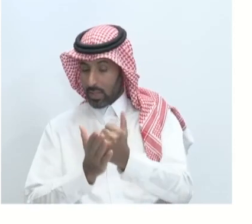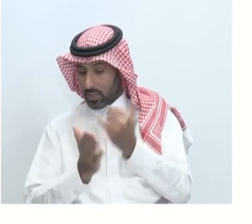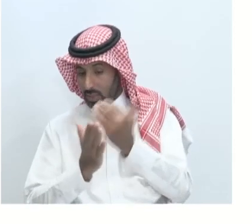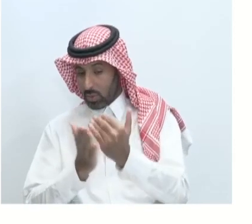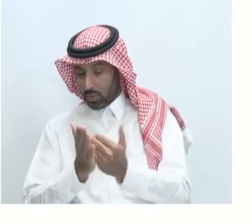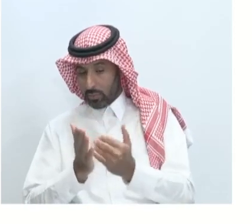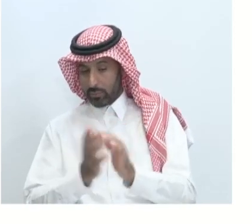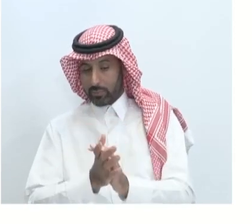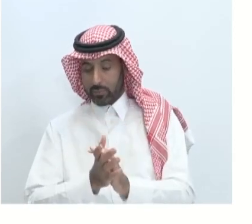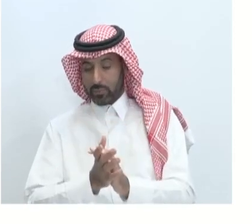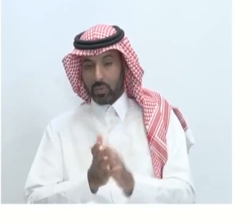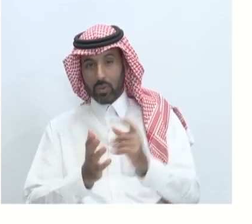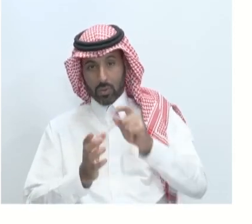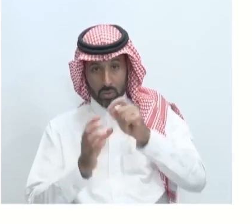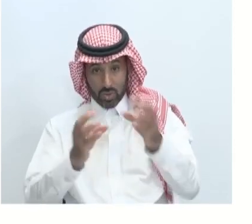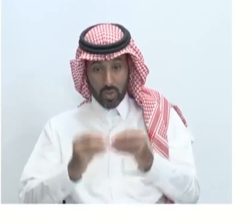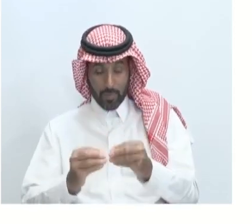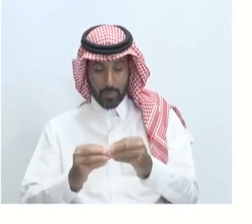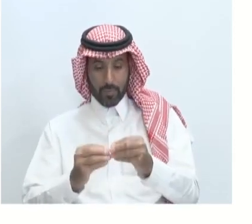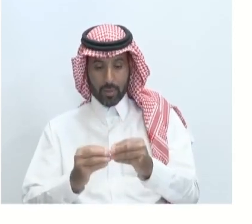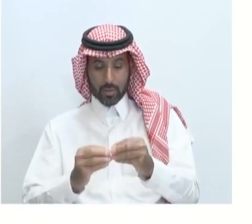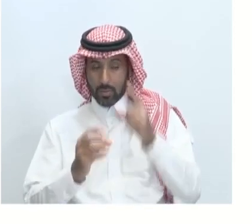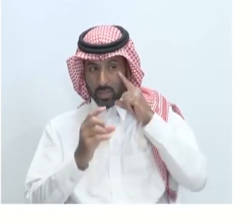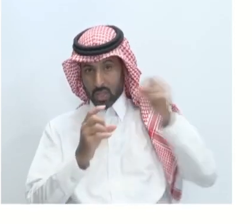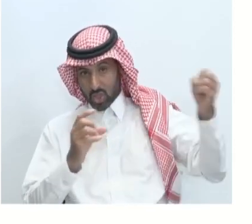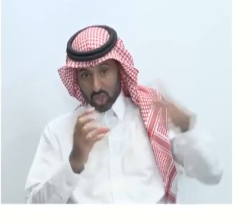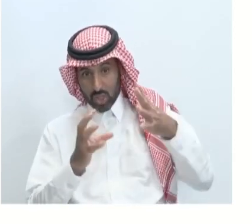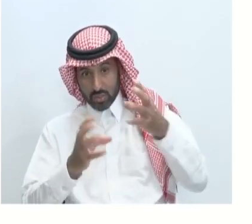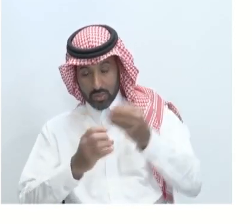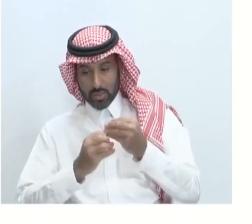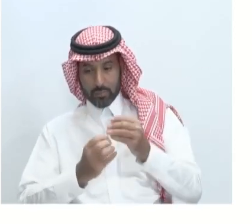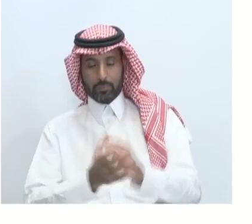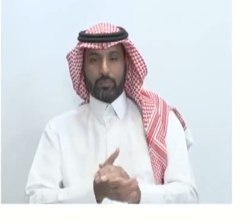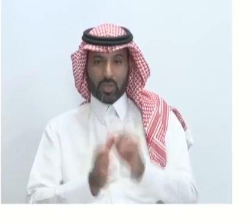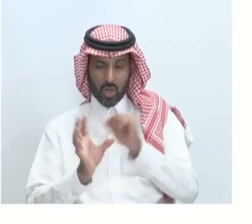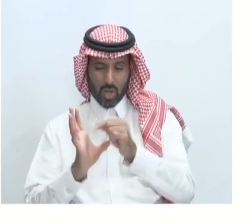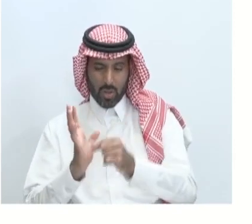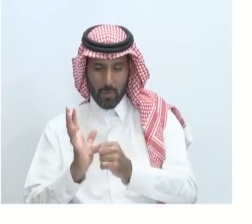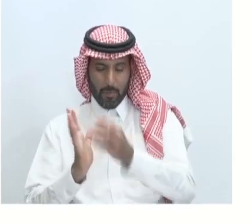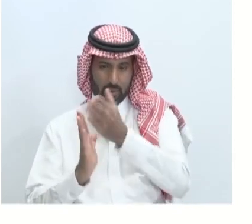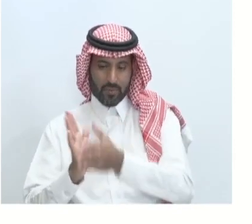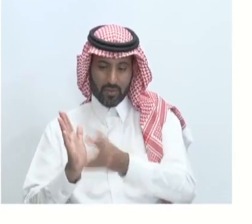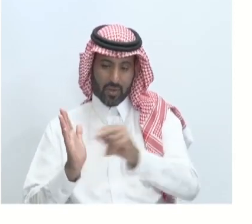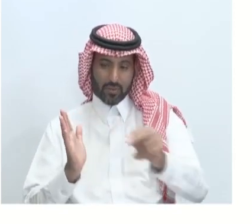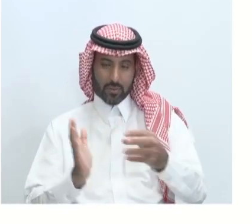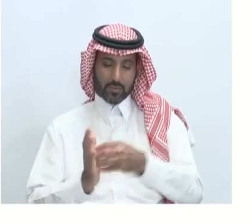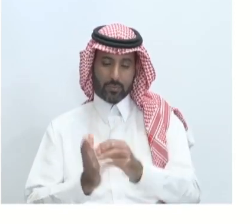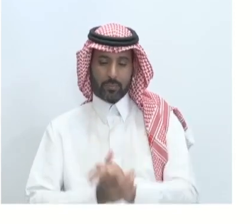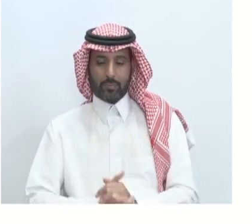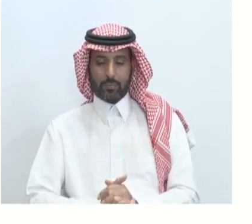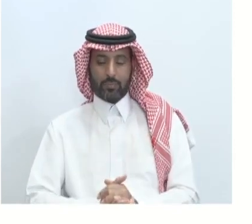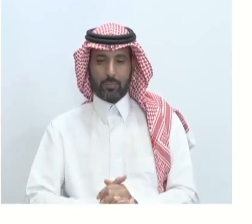مكافئ فحينها تجتمع ال جميع الاشعه المنعكسه من كافه نقاط المراه في نفس البؤره